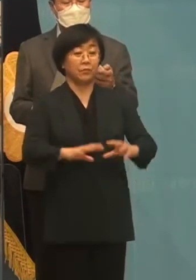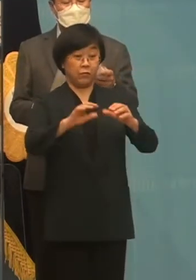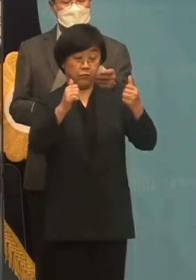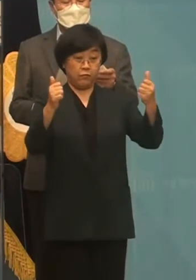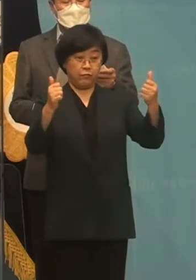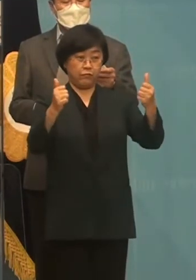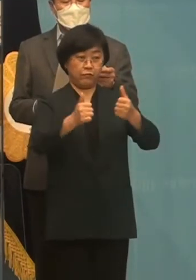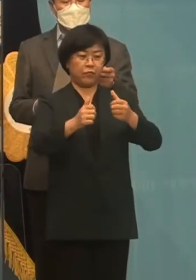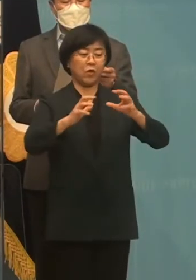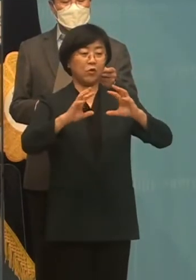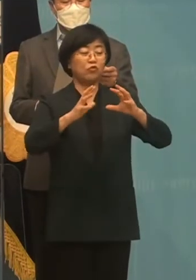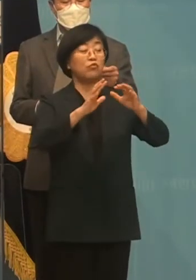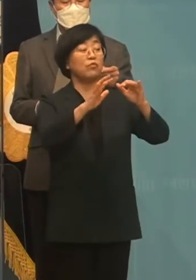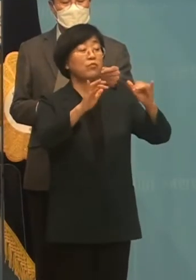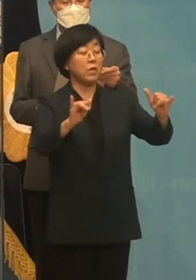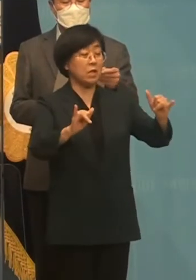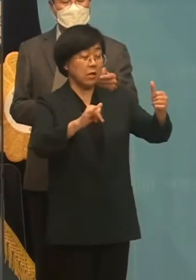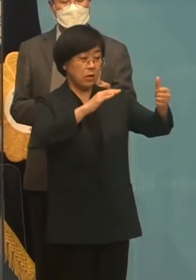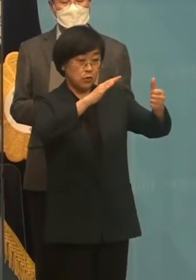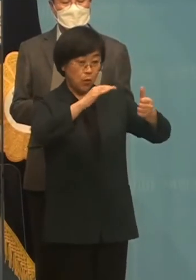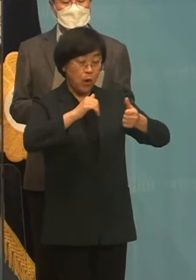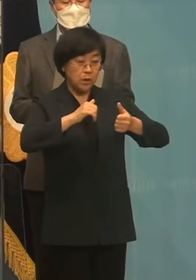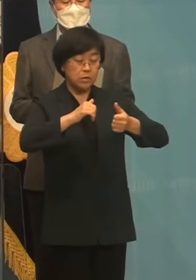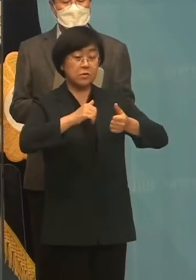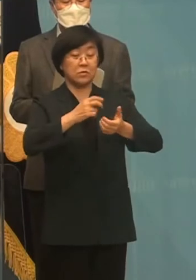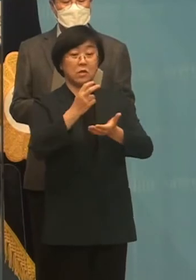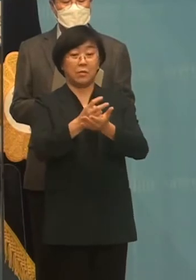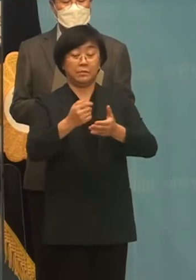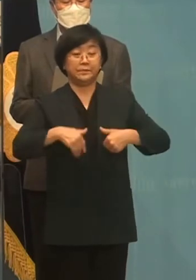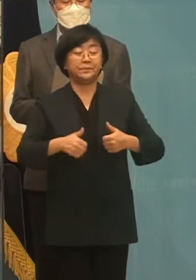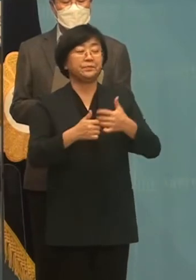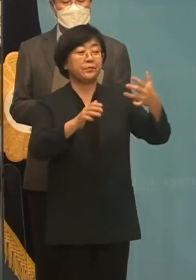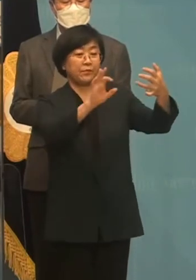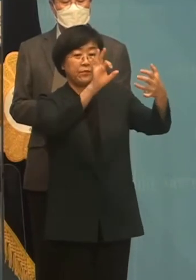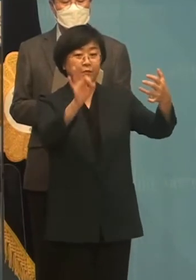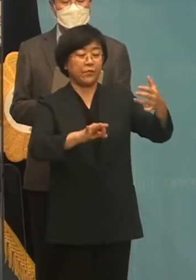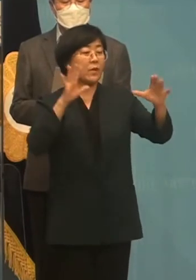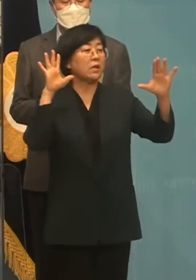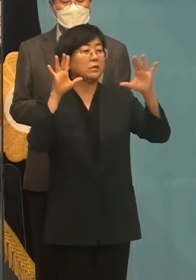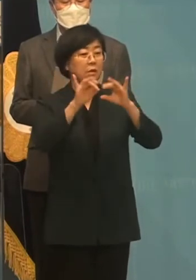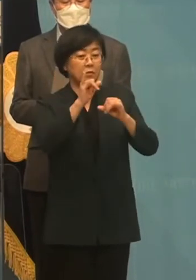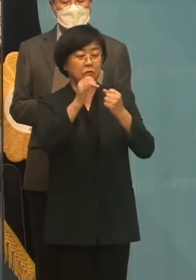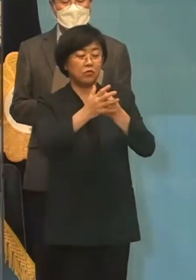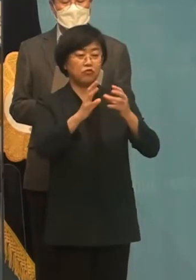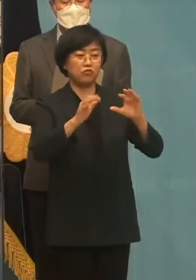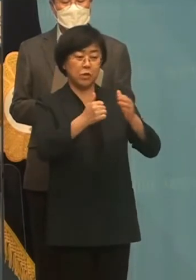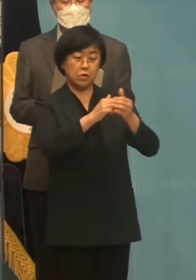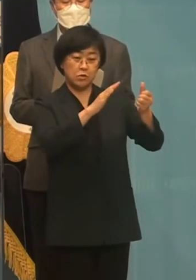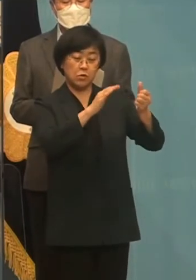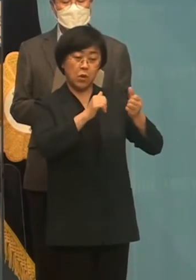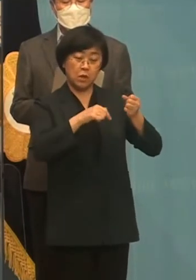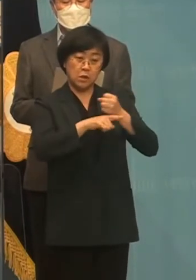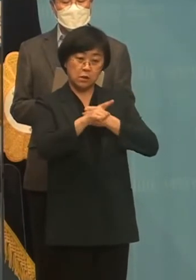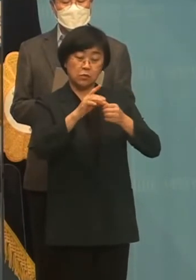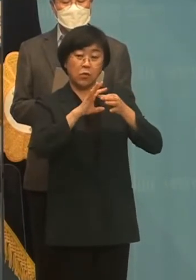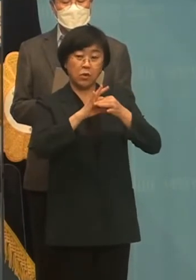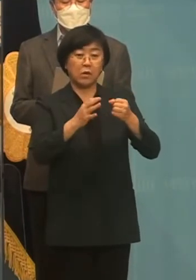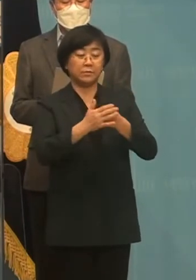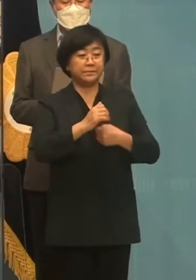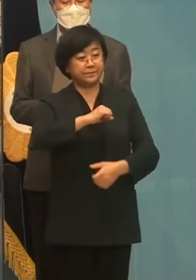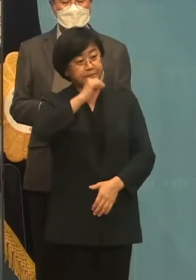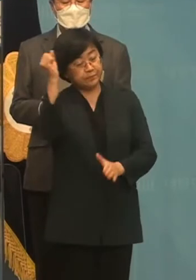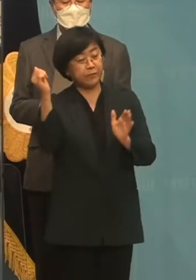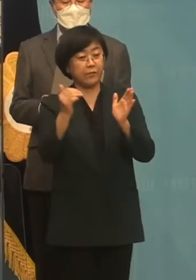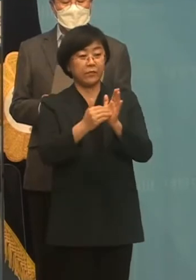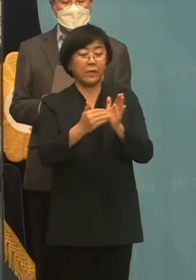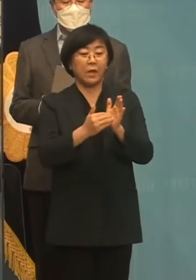국회의원 국민소환제를 제도화해야 합니다. 국민 약 80%가 찬성하고 있는 국민소환제를 통해 당선만